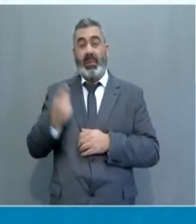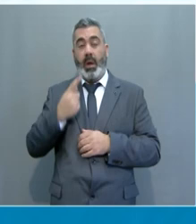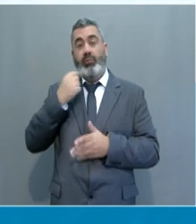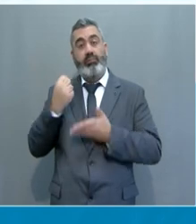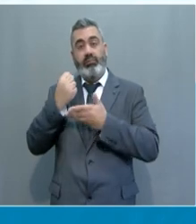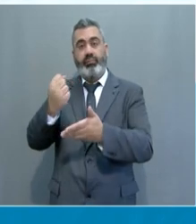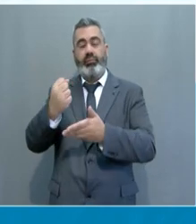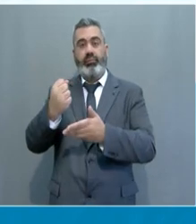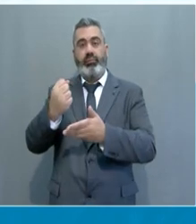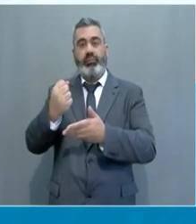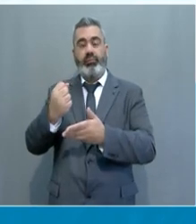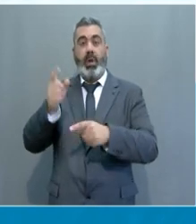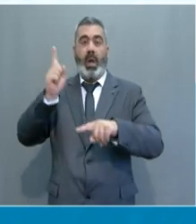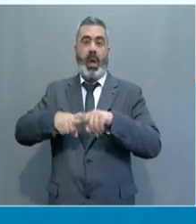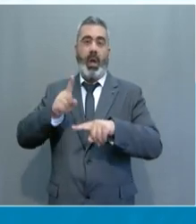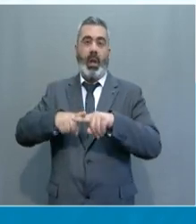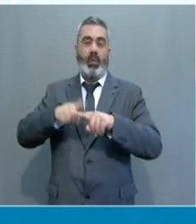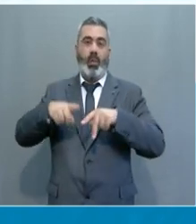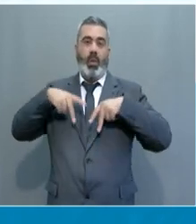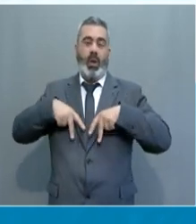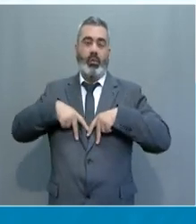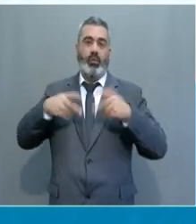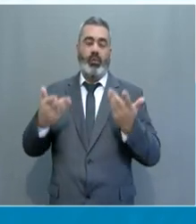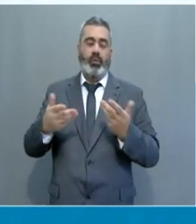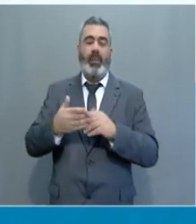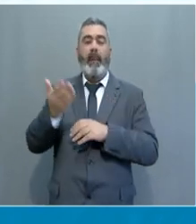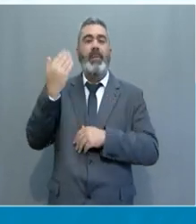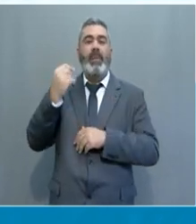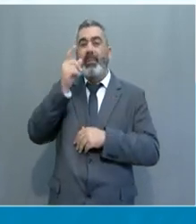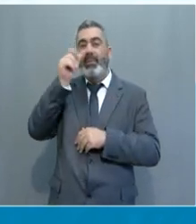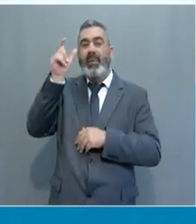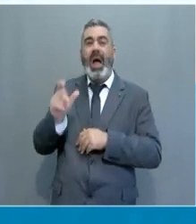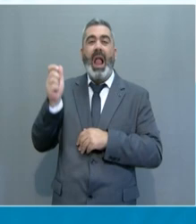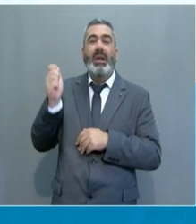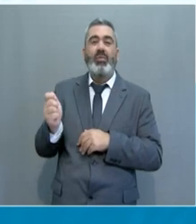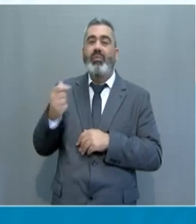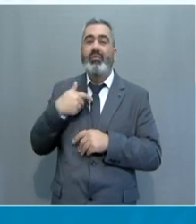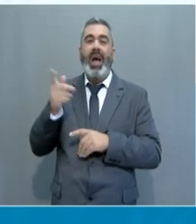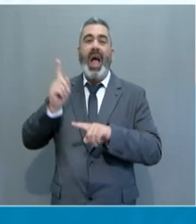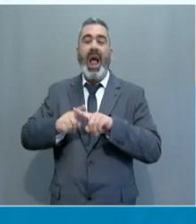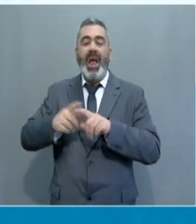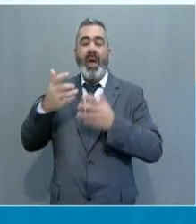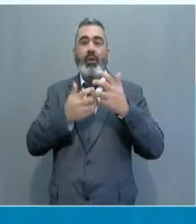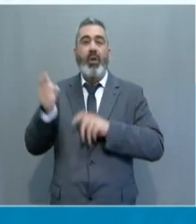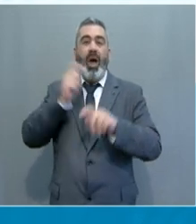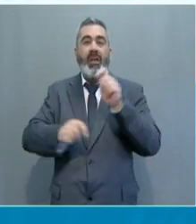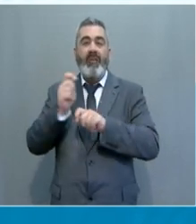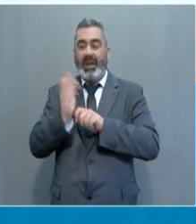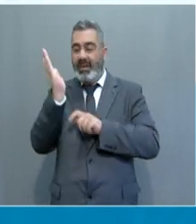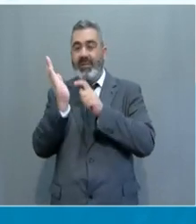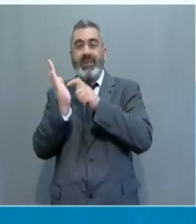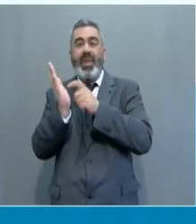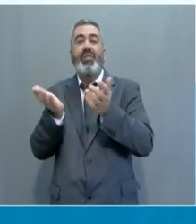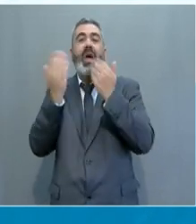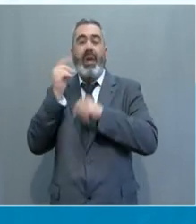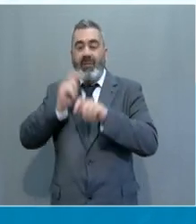ελληνική προστιθέμενη αξία. Δυστυχώς, όπως είπατε, κύριε Αλεξόπουλε, δεν παράγουμε πάνελ φωτοβολταϊκών. Στην Ελλάδα δεν παράγουμε,